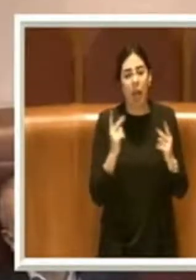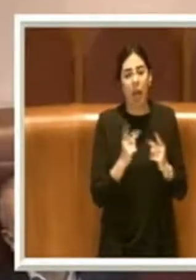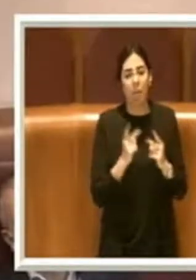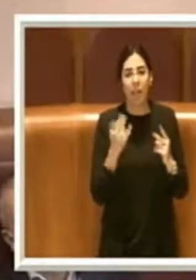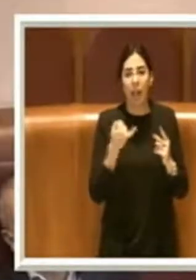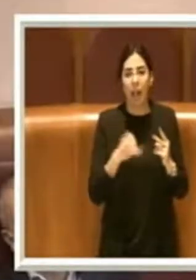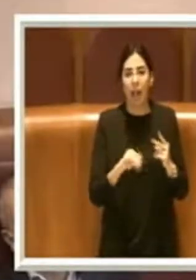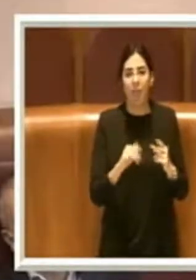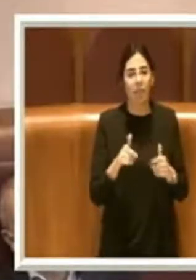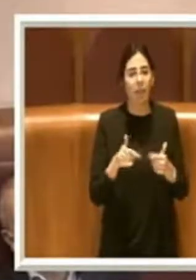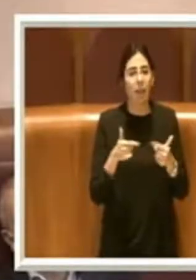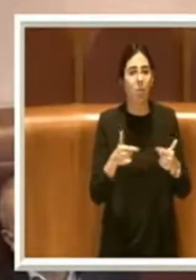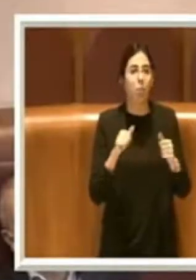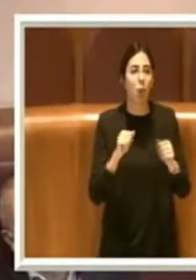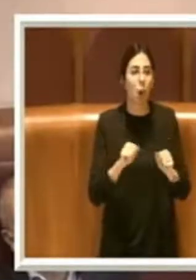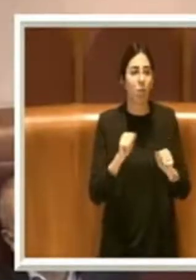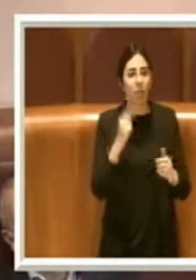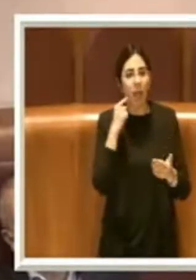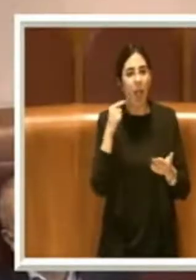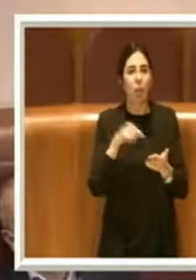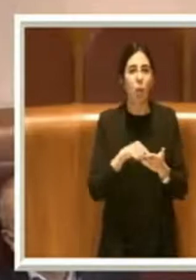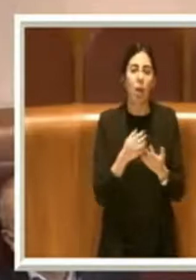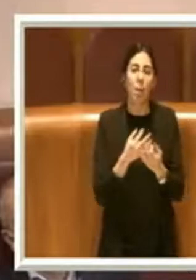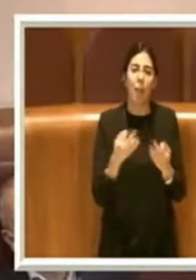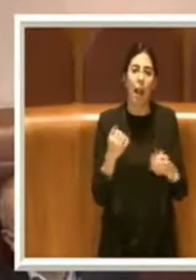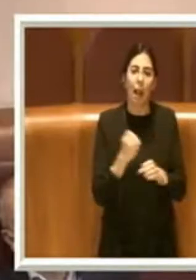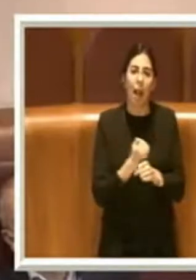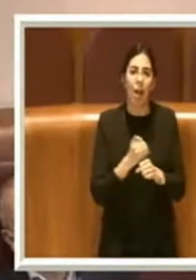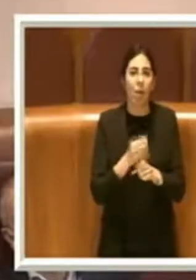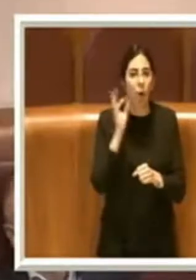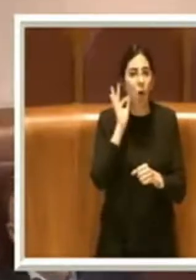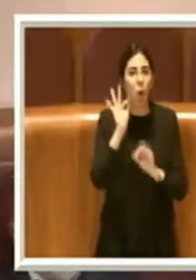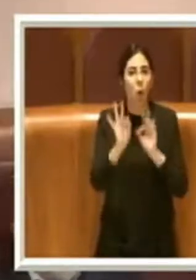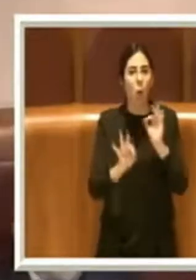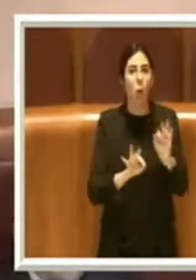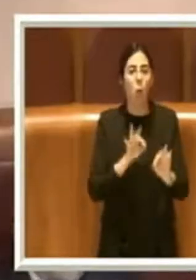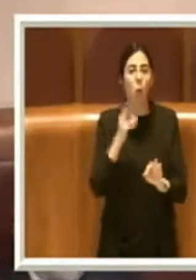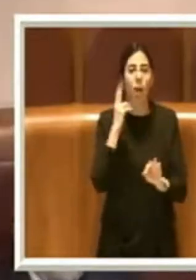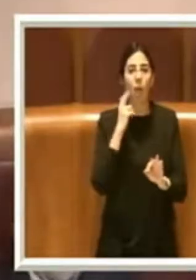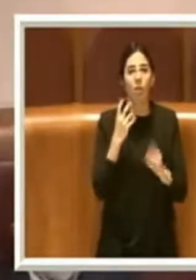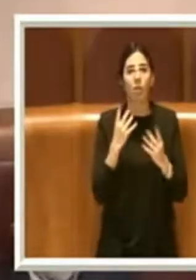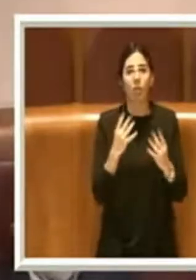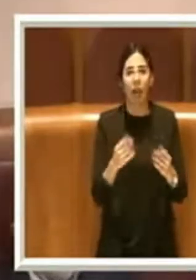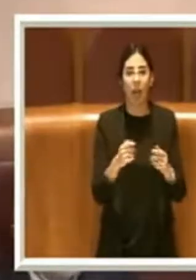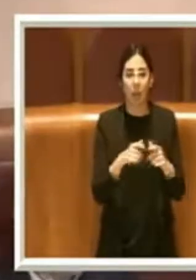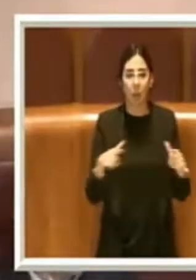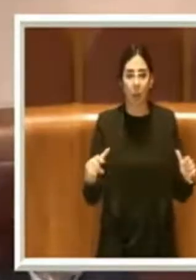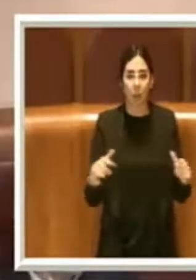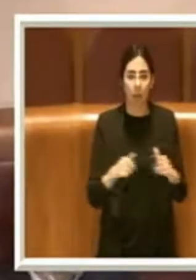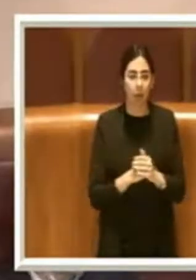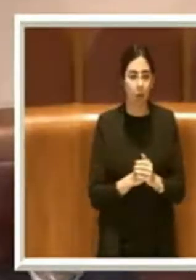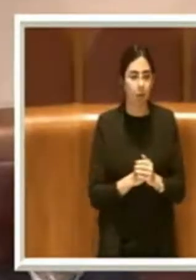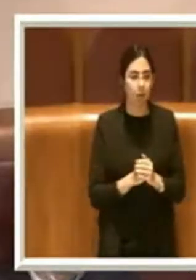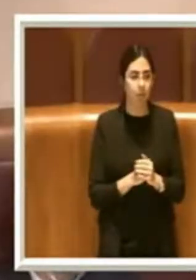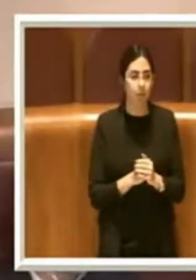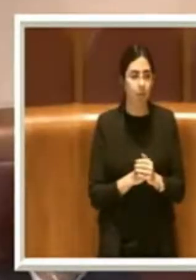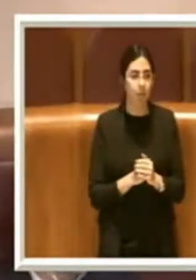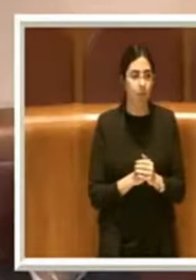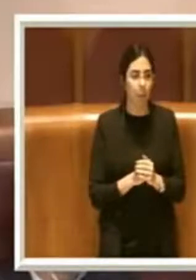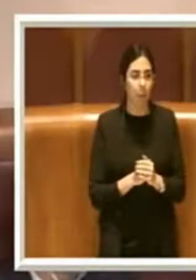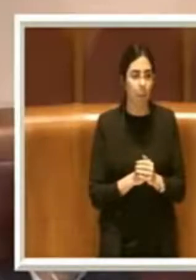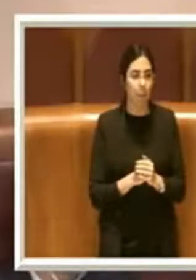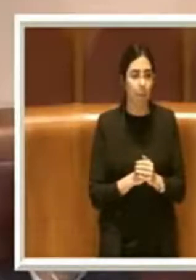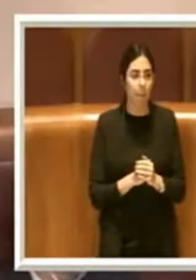di riprendere un lavoro per la cura del verde urbano. Questi investimenti